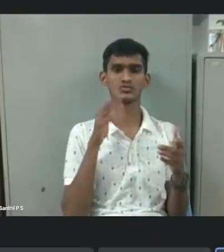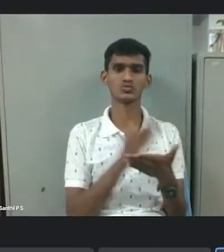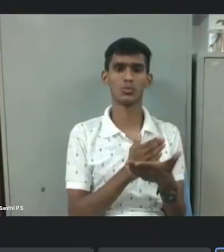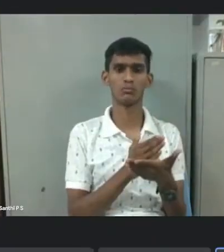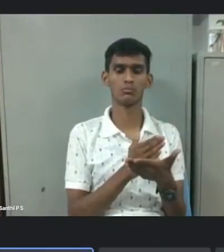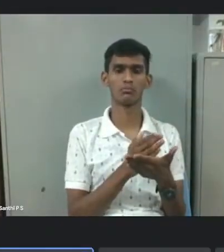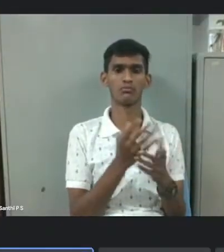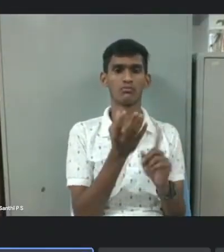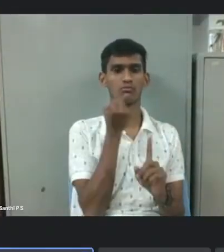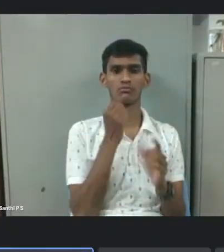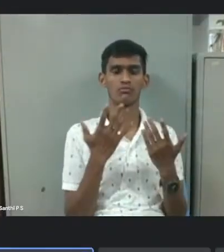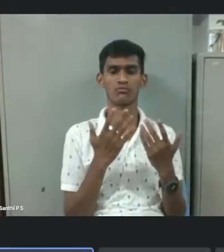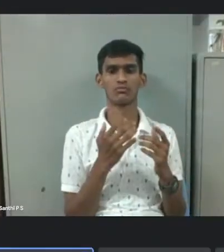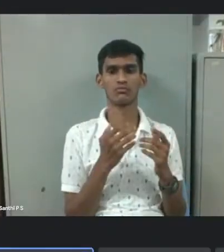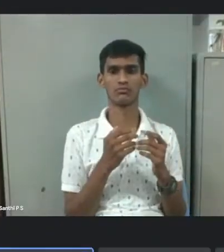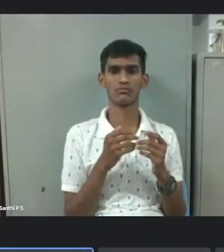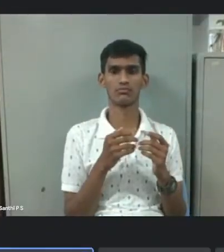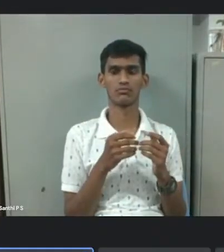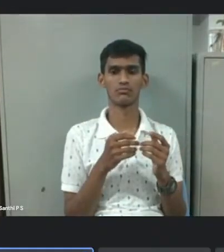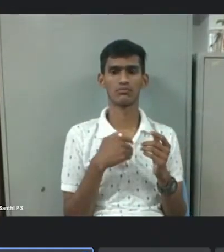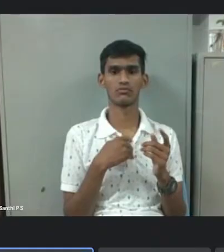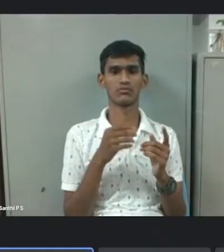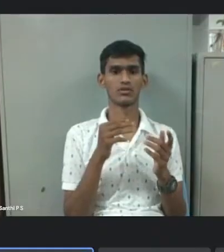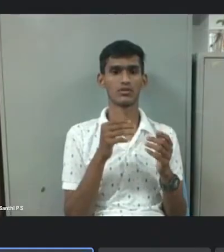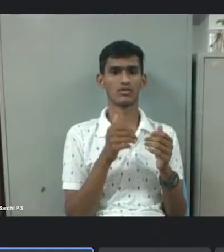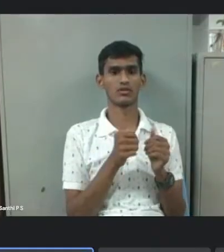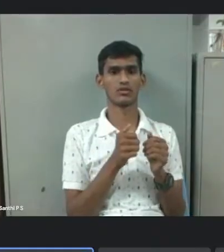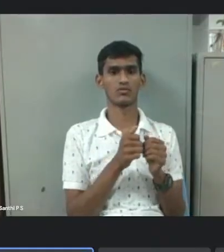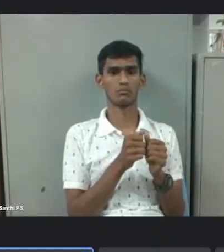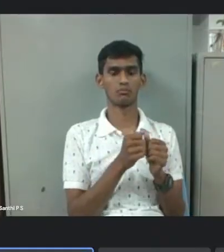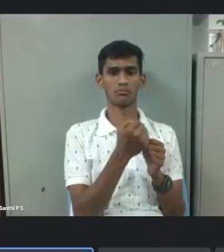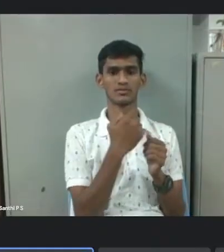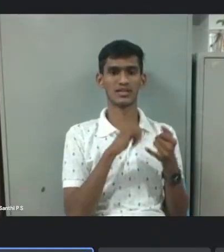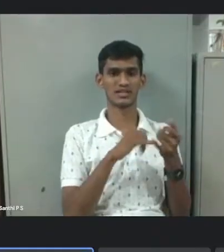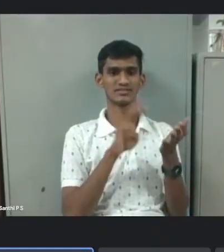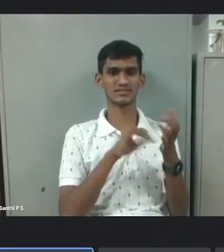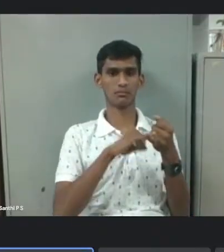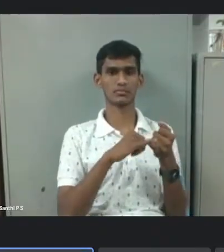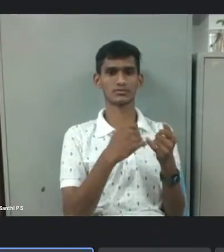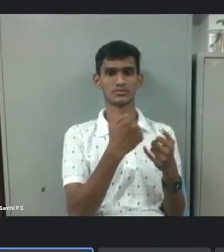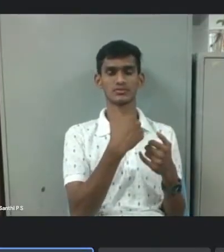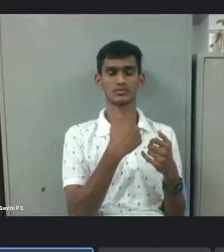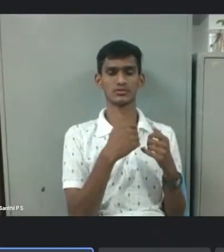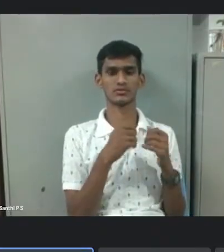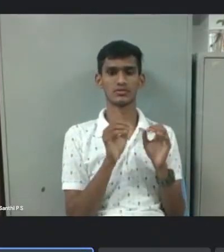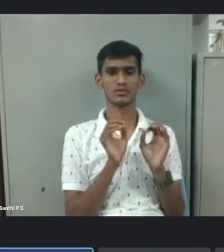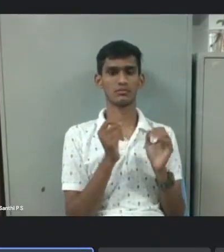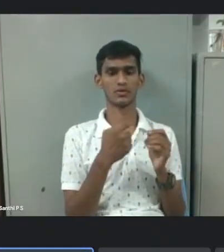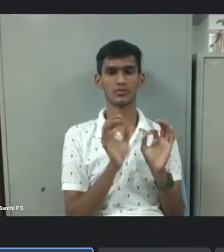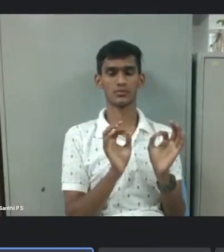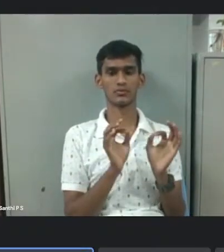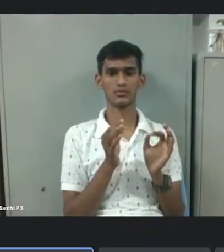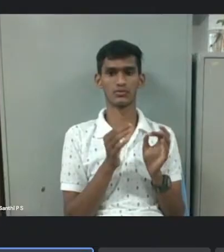സർ? അതെന്താന്ന് എനിക്കറിയില്ല. മെസ്സേജ് വരുന്ന ഒരു ഇപ്പൊ നിങ്ങൾക്ക് കിട്ടുന്നില്ല, ഡ്യൂ ആണ്, അത് ഞങ്ങൾക്ക് ഇപ്പൊ തരാൻ